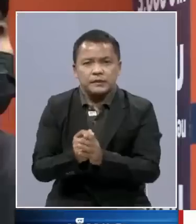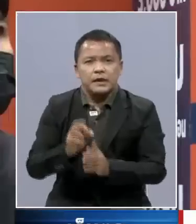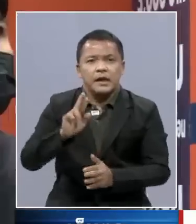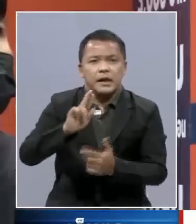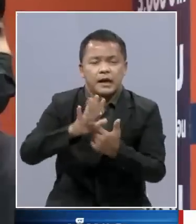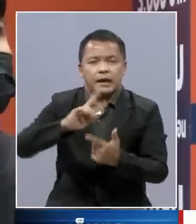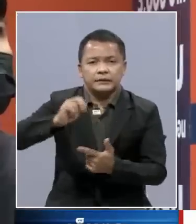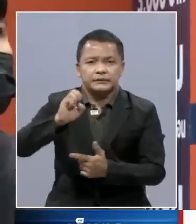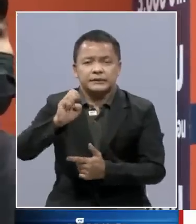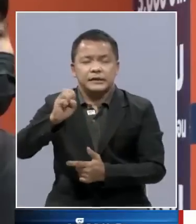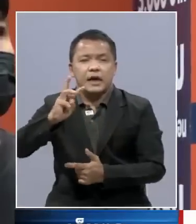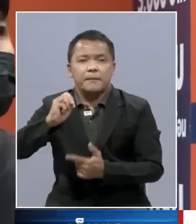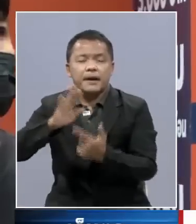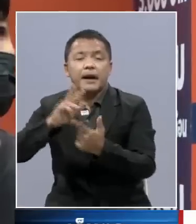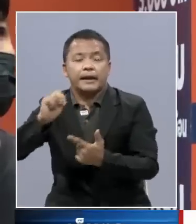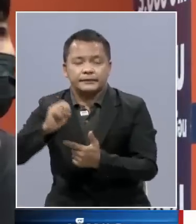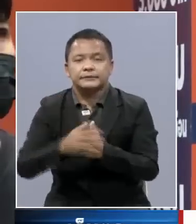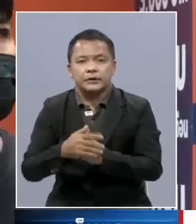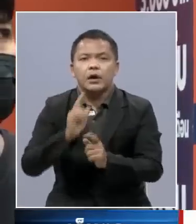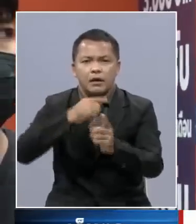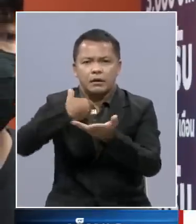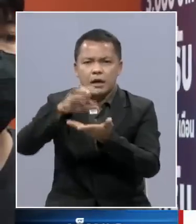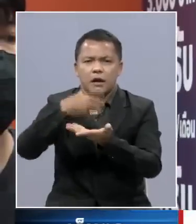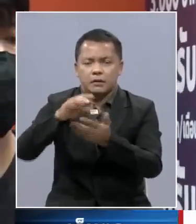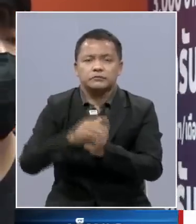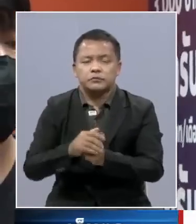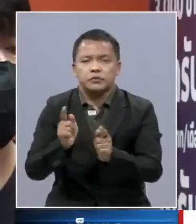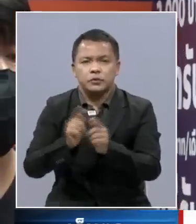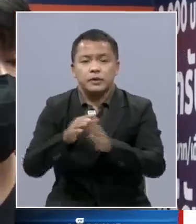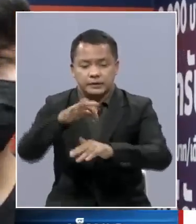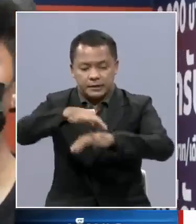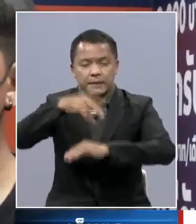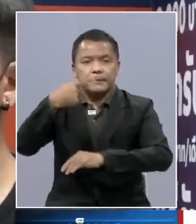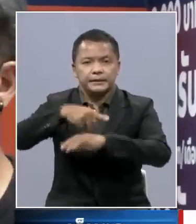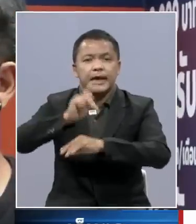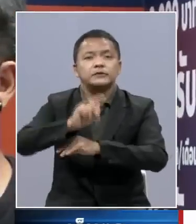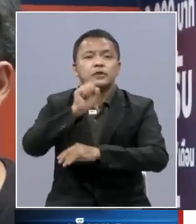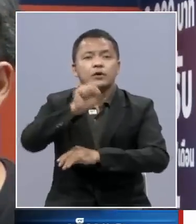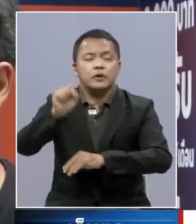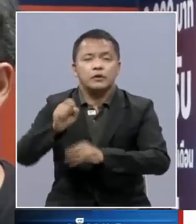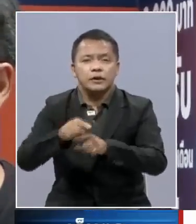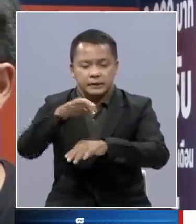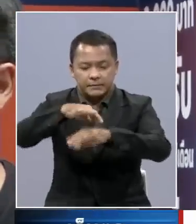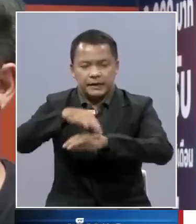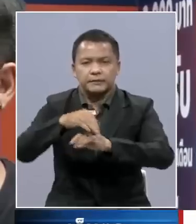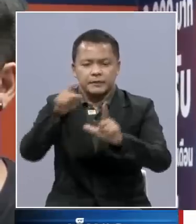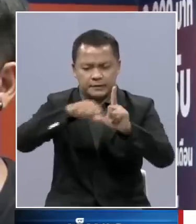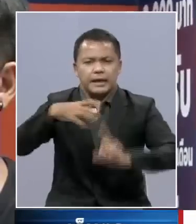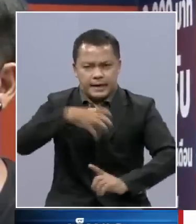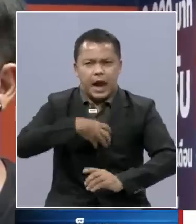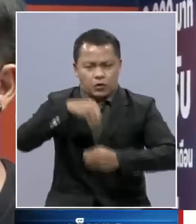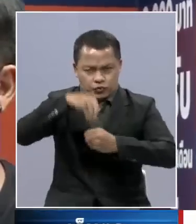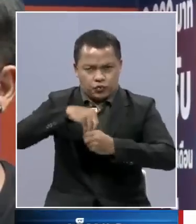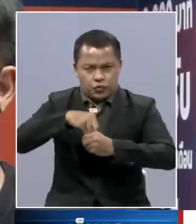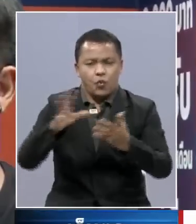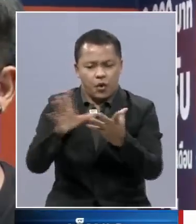รมก็ออกมาพูดถึงเรื่องนี้ครับบอกว่าเรื่องของตำแหน่งประธานสภาผู้แทนราษฎรเป็นตำแหน่งที่ก้าวไกลอยากจะรักษา